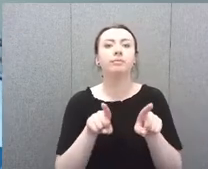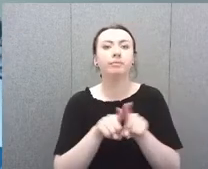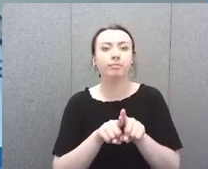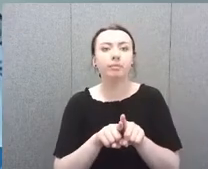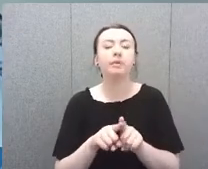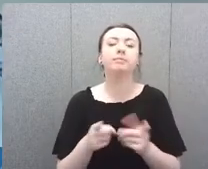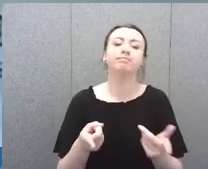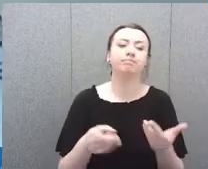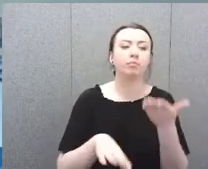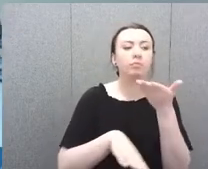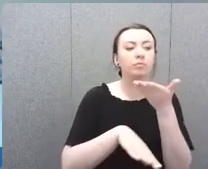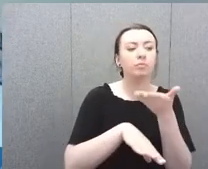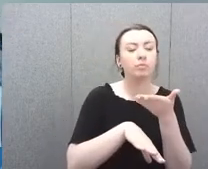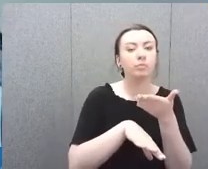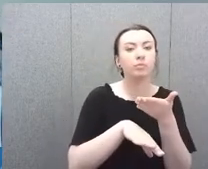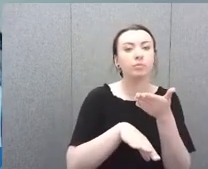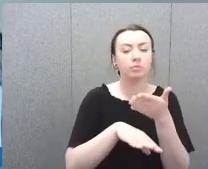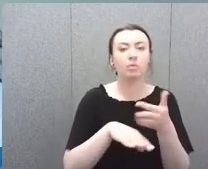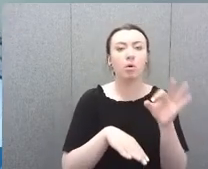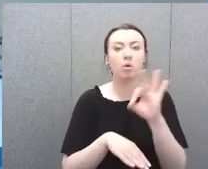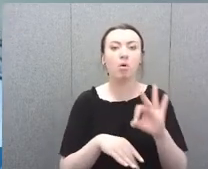также ответ на